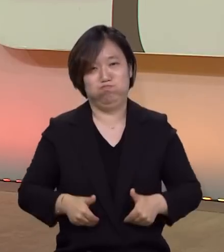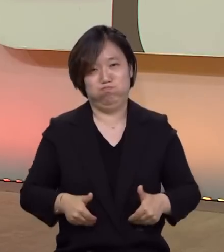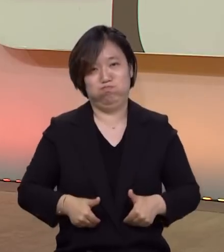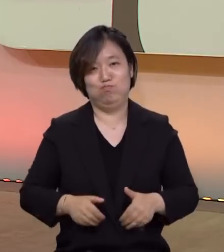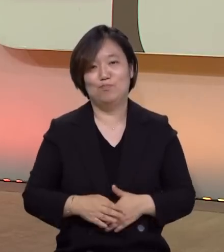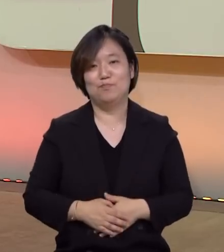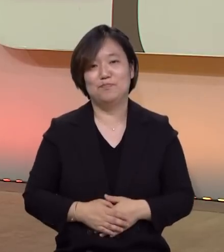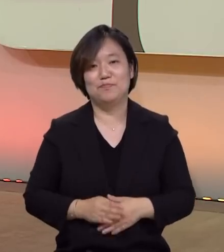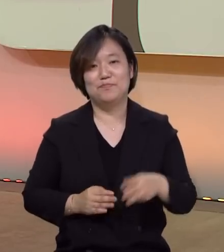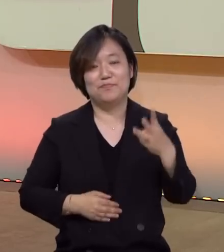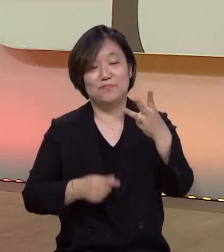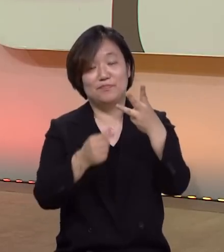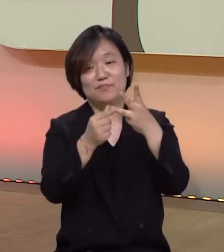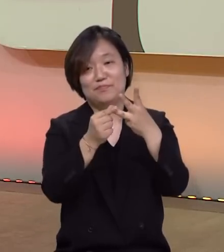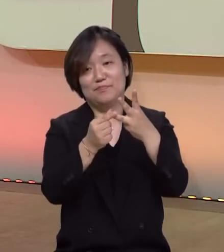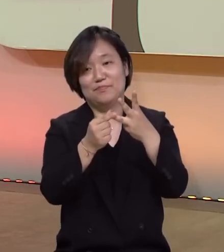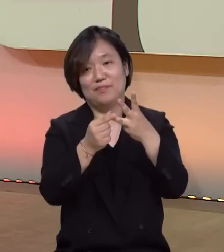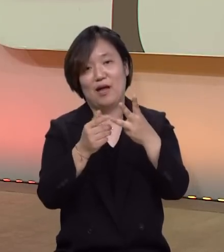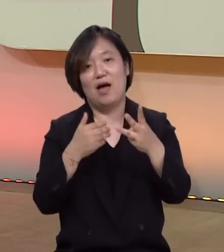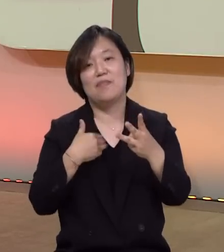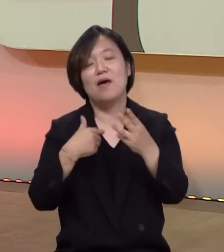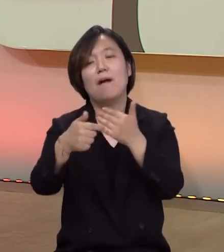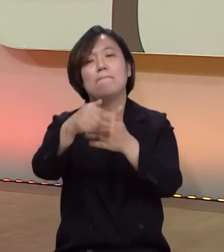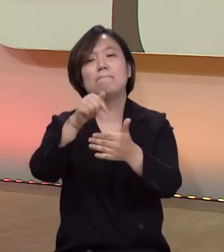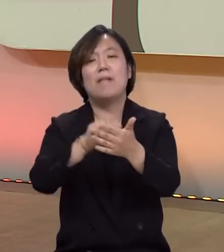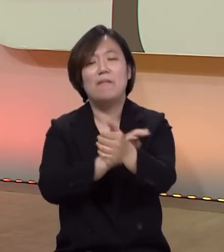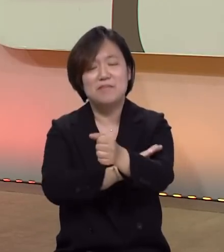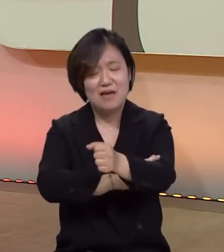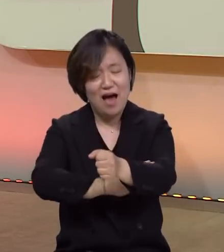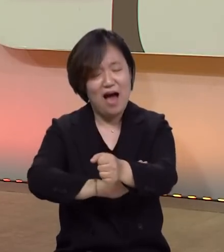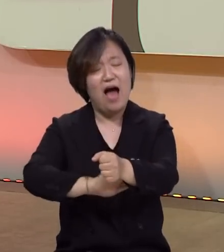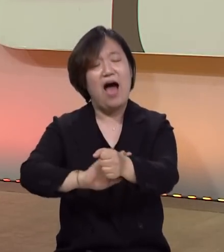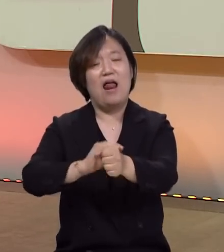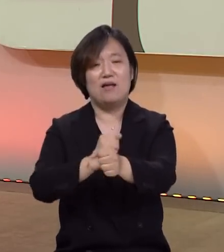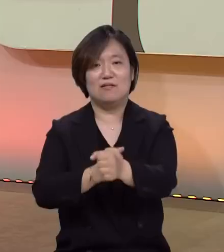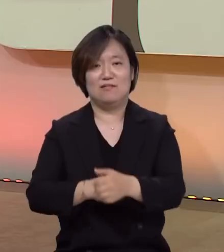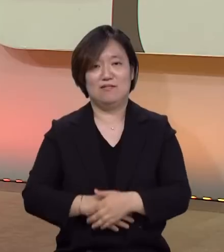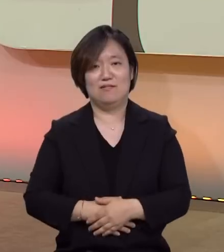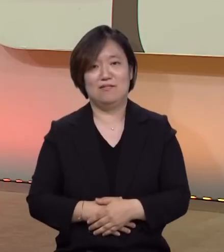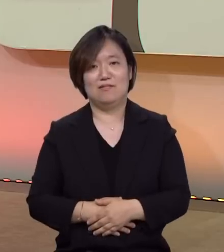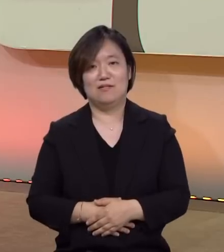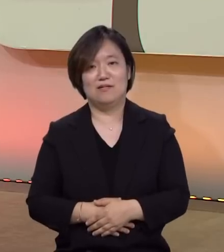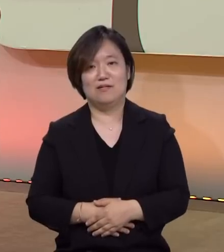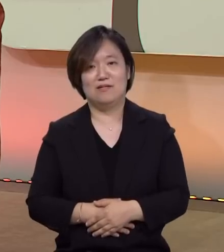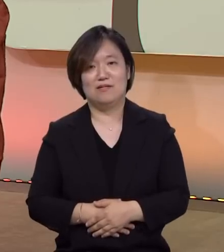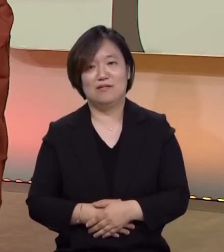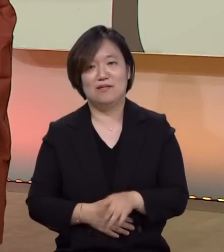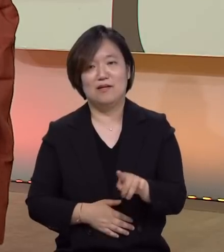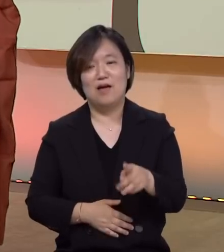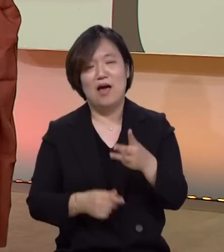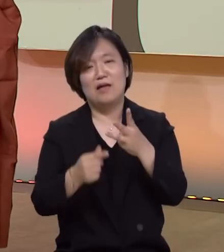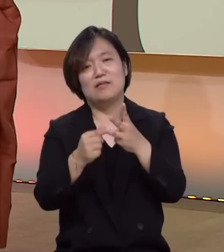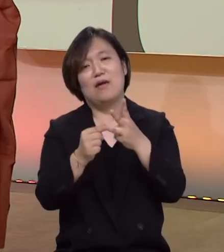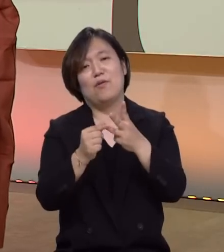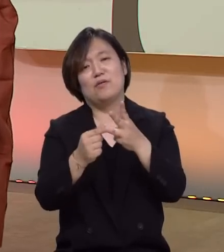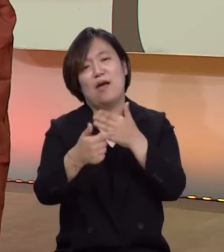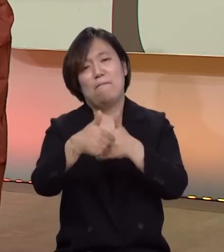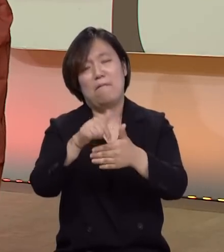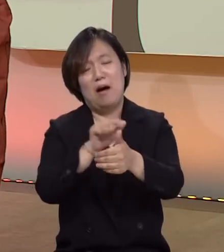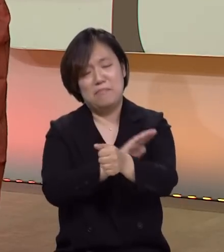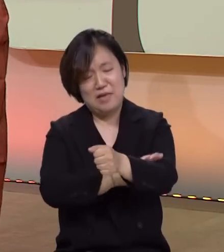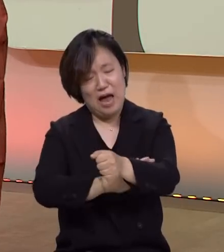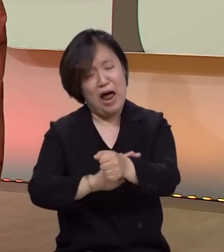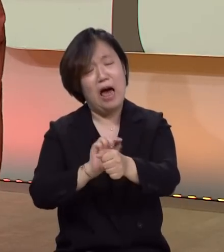거 마음을 잘 써야 된다이 마음을 잘 쓰는 거 이게 제일 어려운 일이고